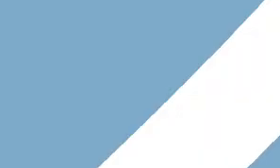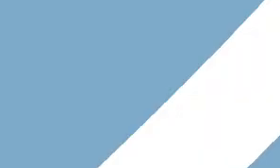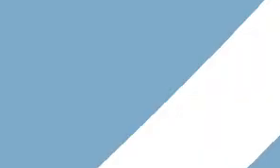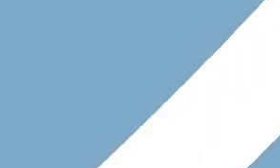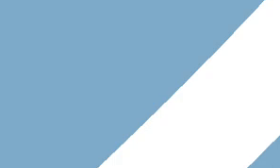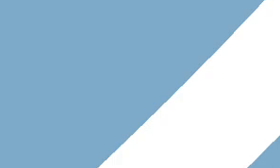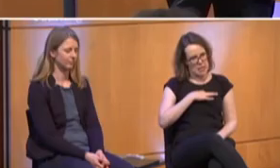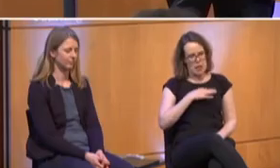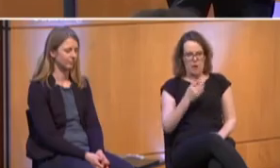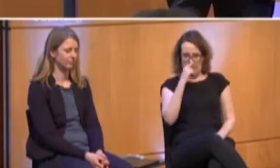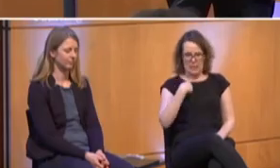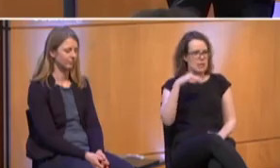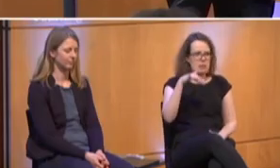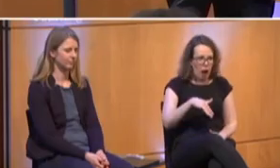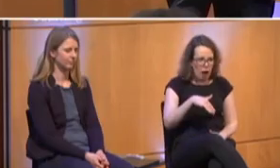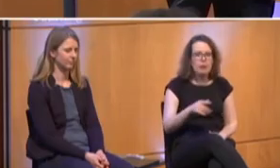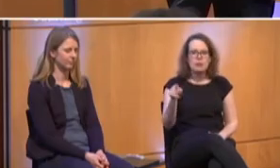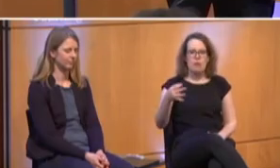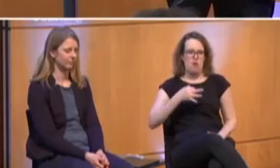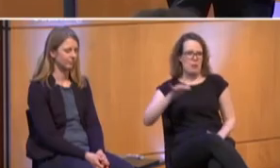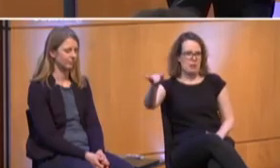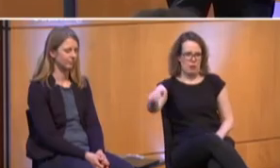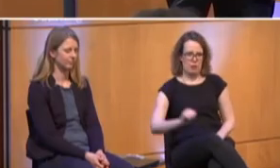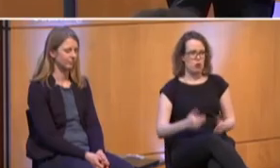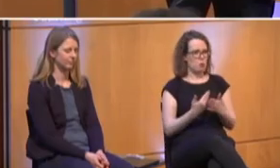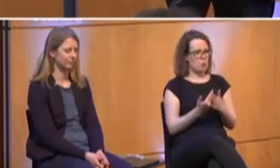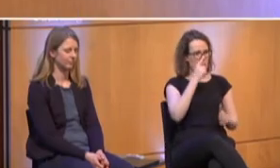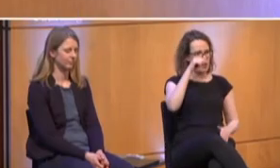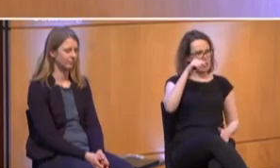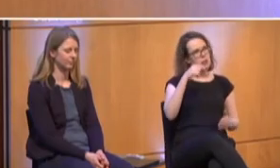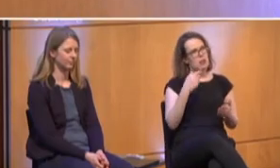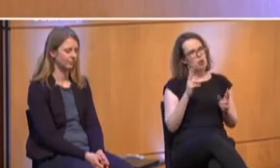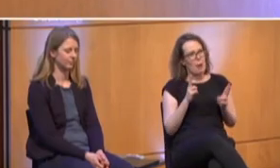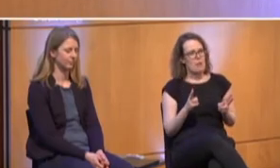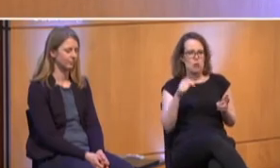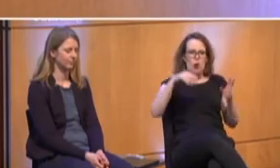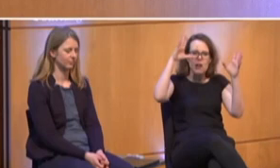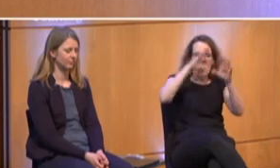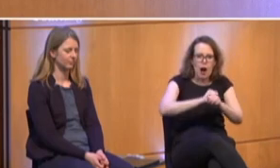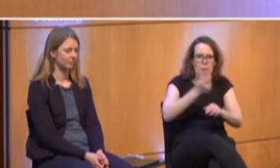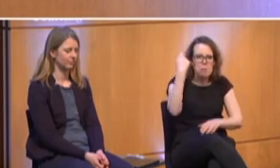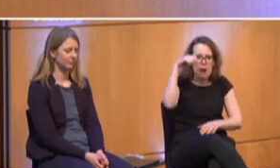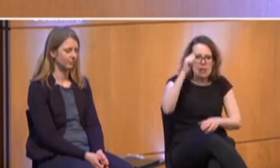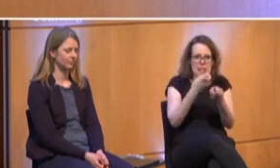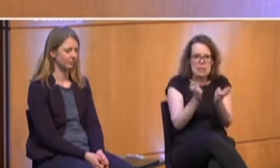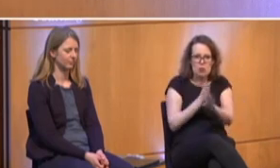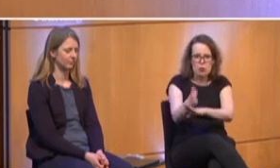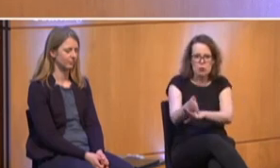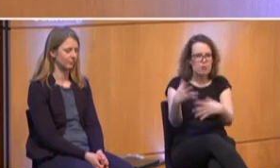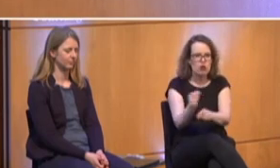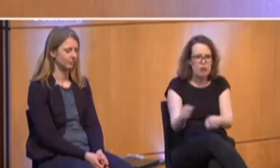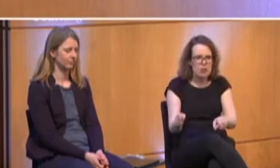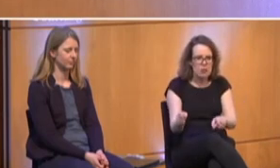Wenn ich also jetzt nach diesem Gespräch hier in einer Sitzung in Berlin anwesend sein sollte, dann kann ich das ja logischerweise nicht sein. Jetzt kann ich mich